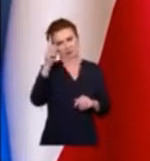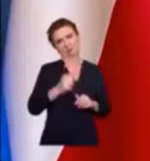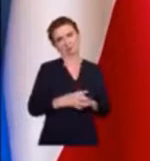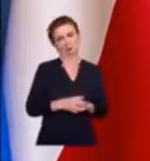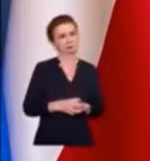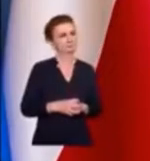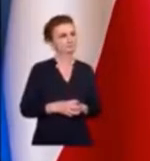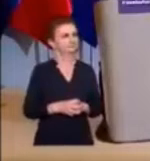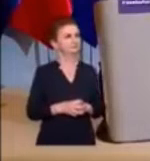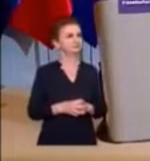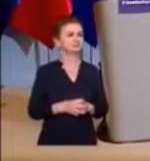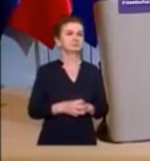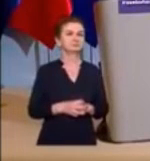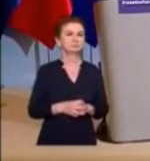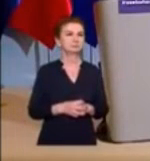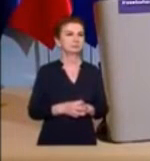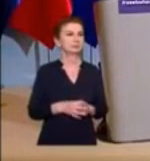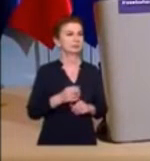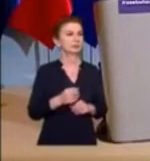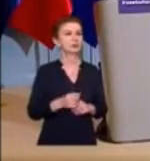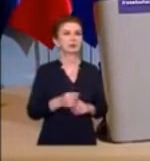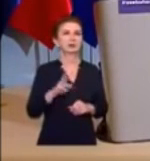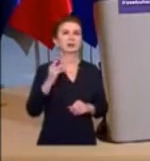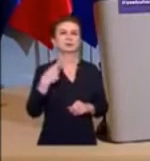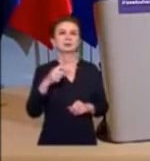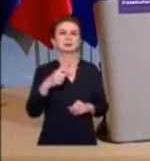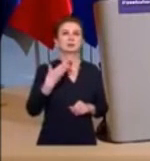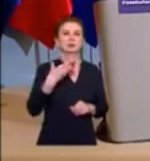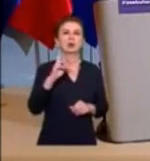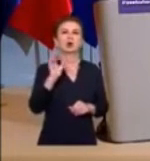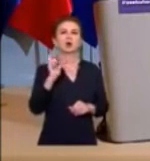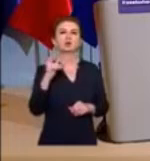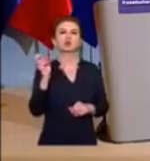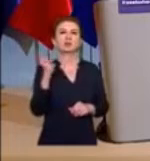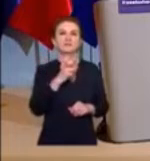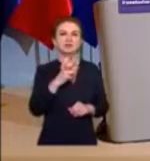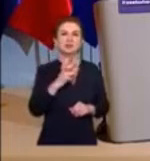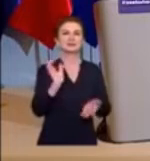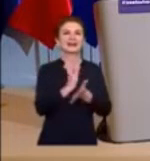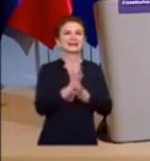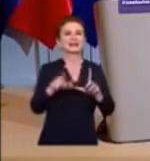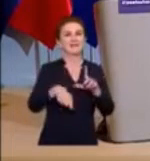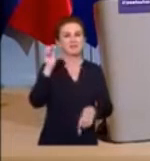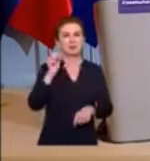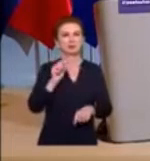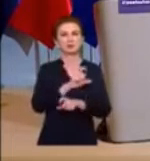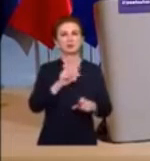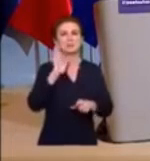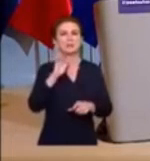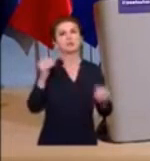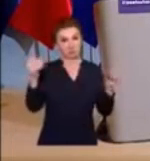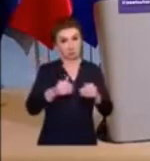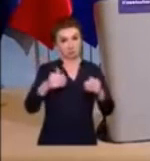wprowadzali. Dziękuję. Bardzo proszę, kolejne pytanie. Pytanie od redaktora Mateusza Kokoszkiewicza z Gazety Wyborczej o to, czy przywrócone zostaną